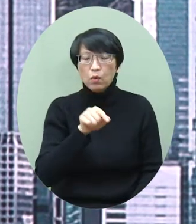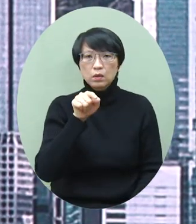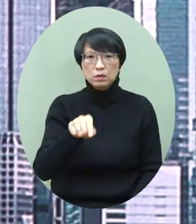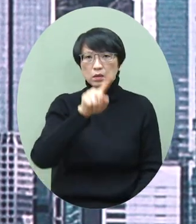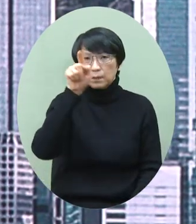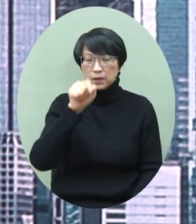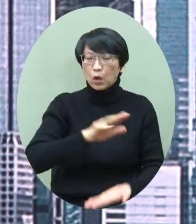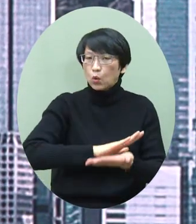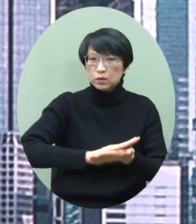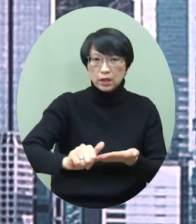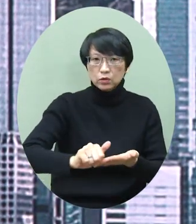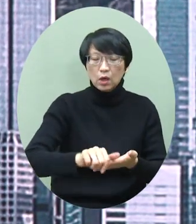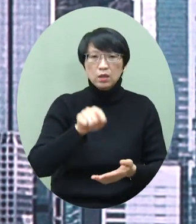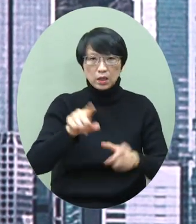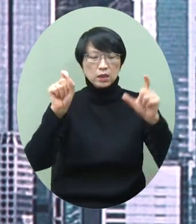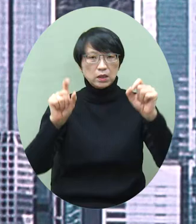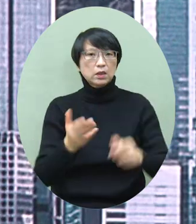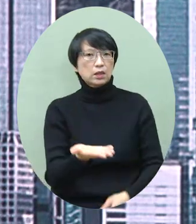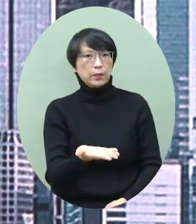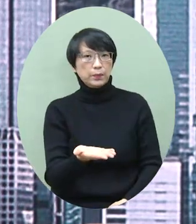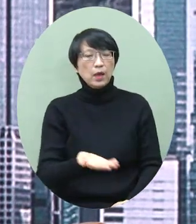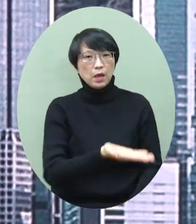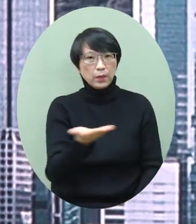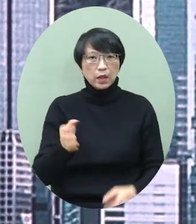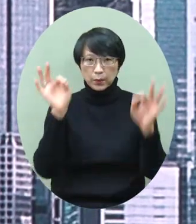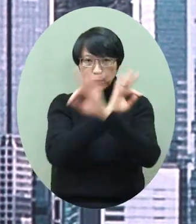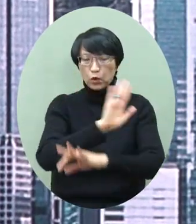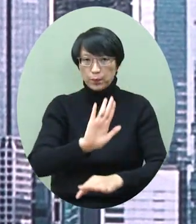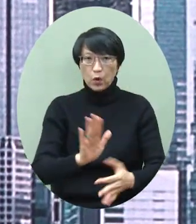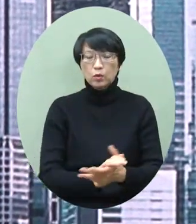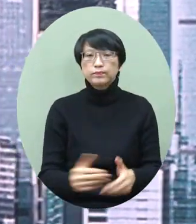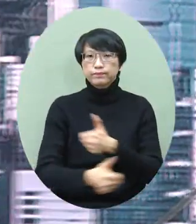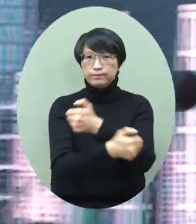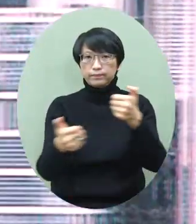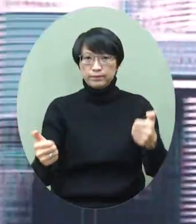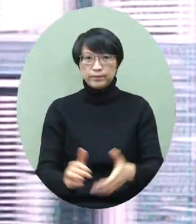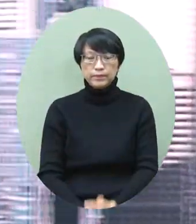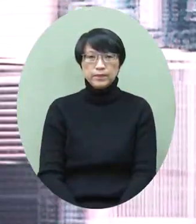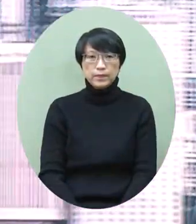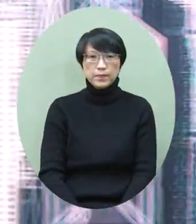其實都很清晰的，其實是一個咁嘅意思嚟嘅，希望大家不要誤會，好嘛？ 好，唔該曬，唔該曬。